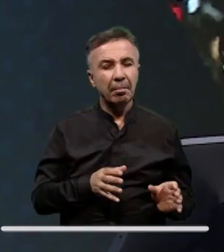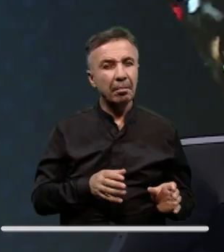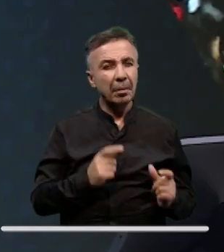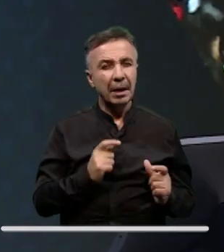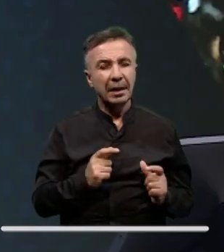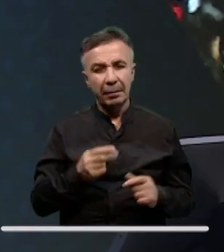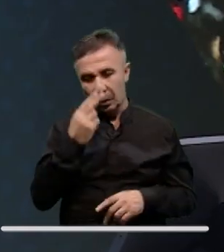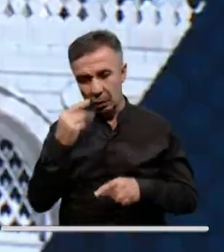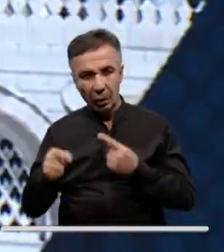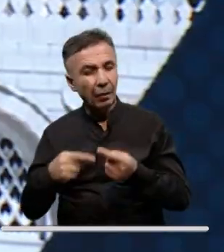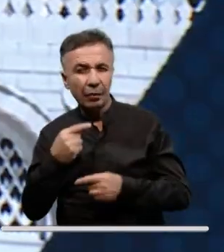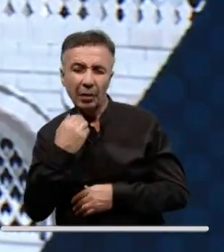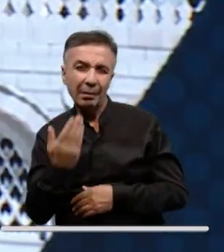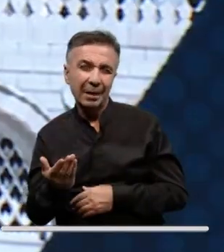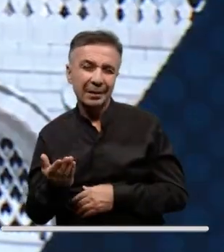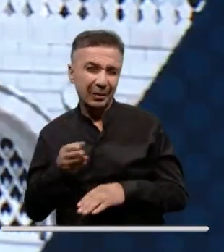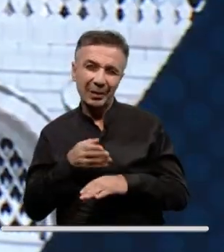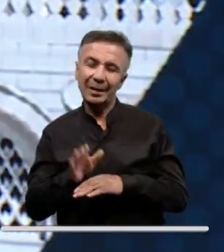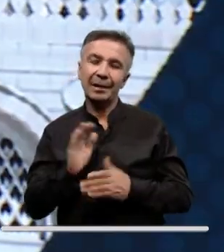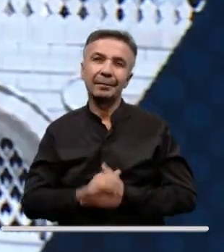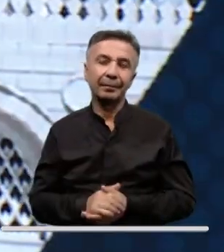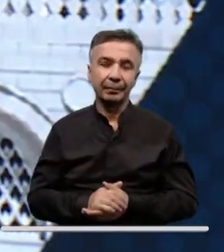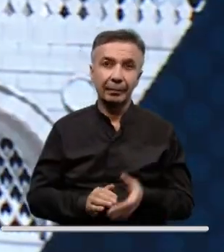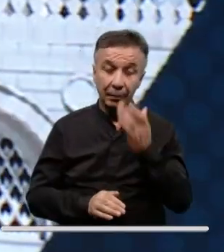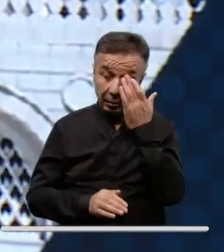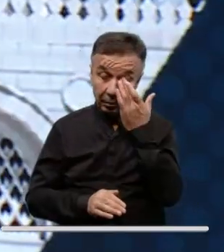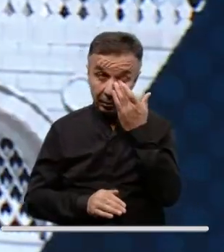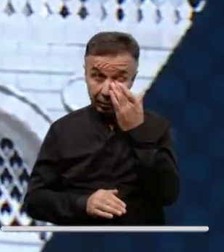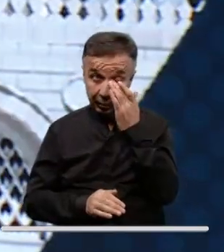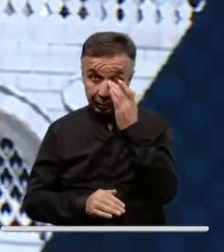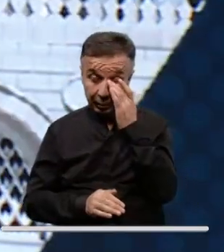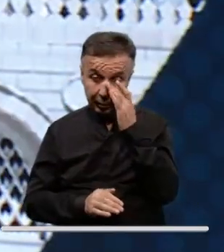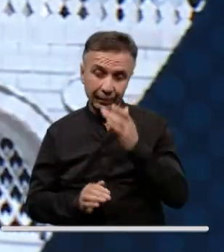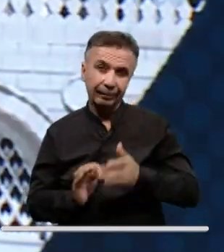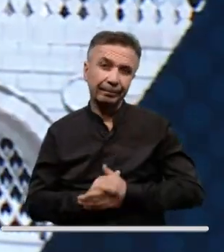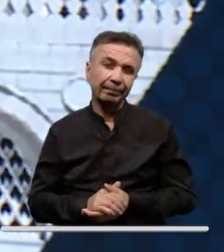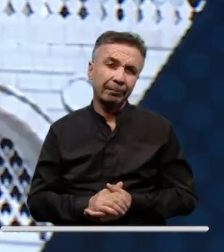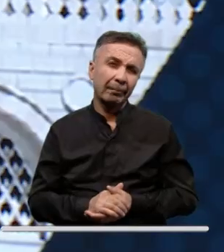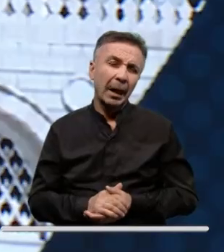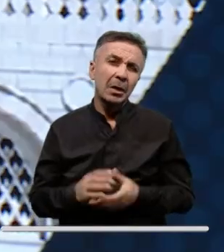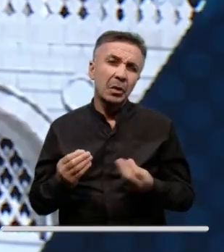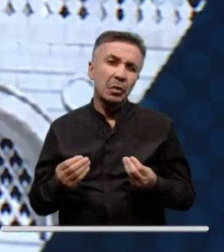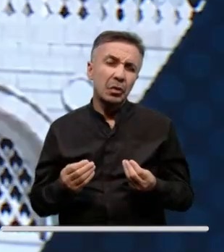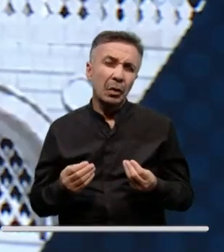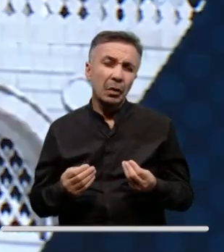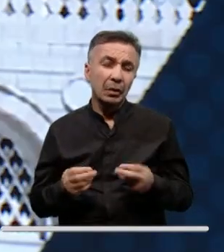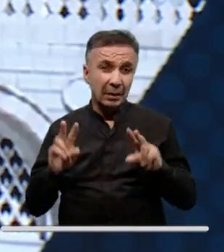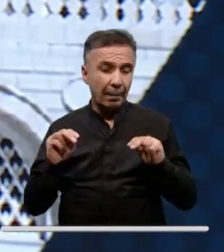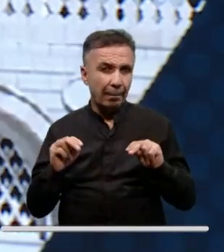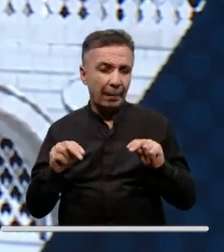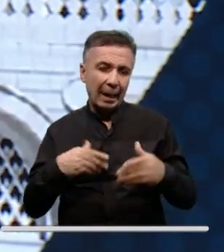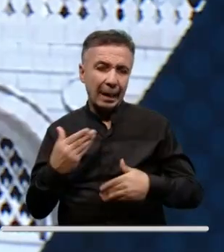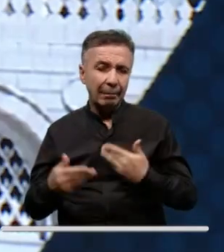örfü oluşturmayı oluşuyorsa o örfün önüne geçelim Eyvallah bakın çok böyle net bir şey söylemeye çalışıyorum dikkat